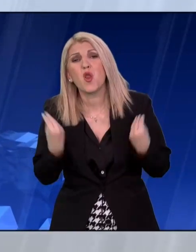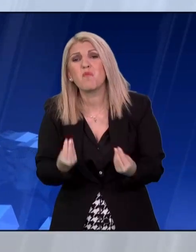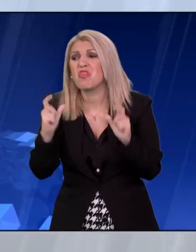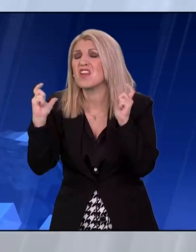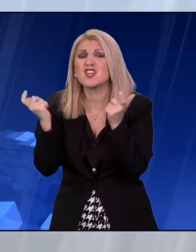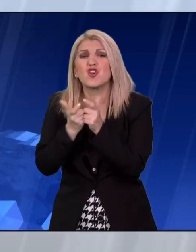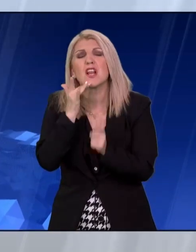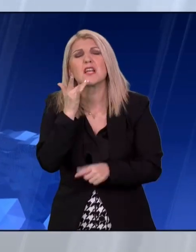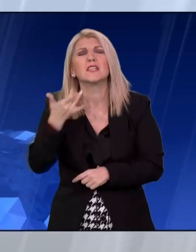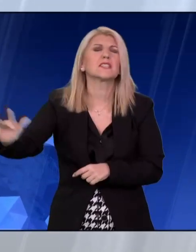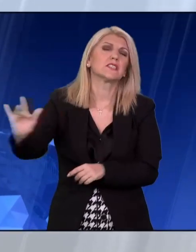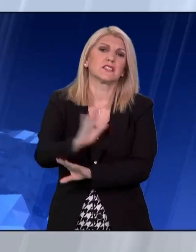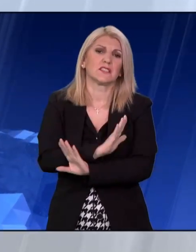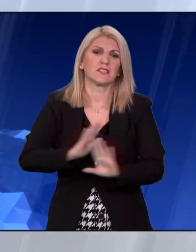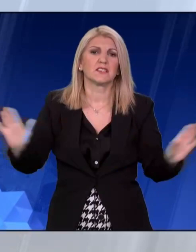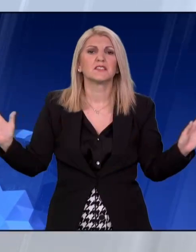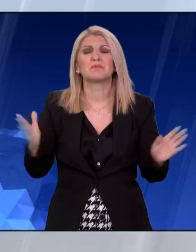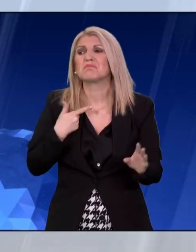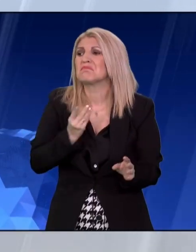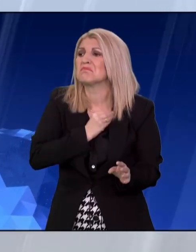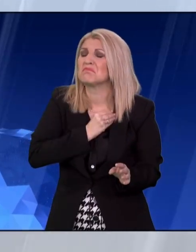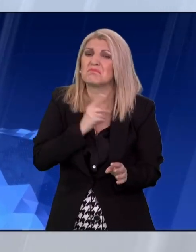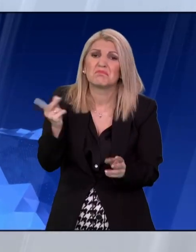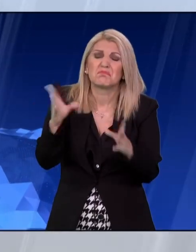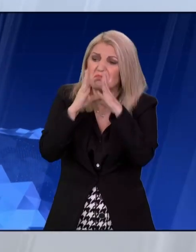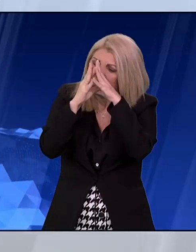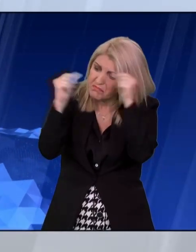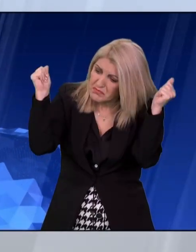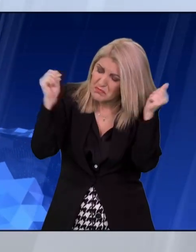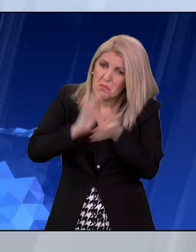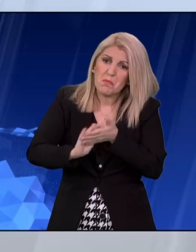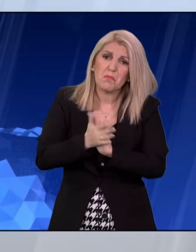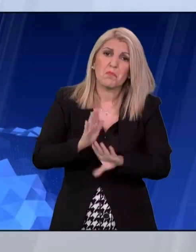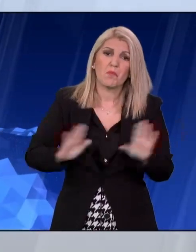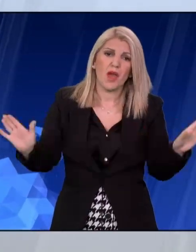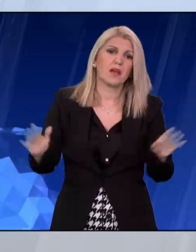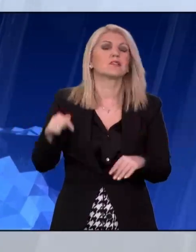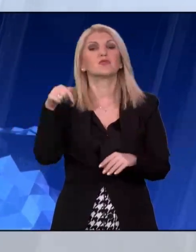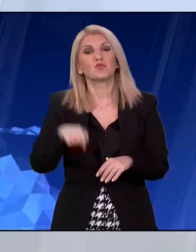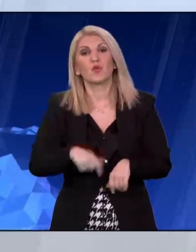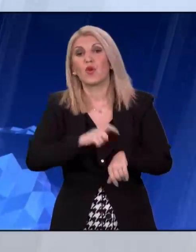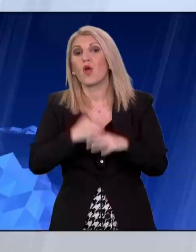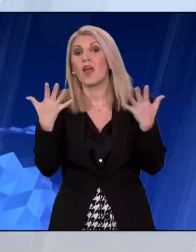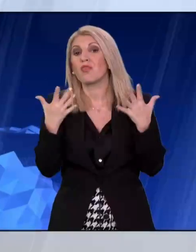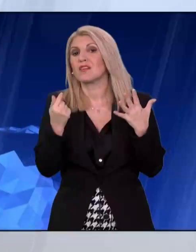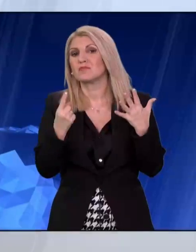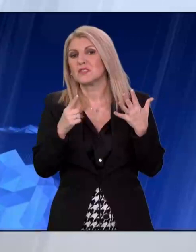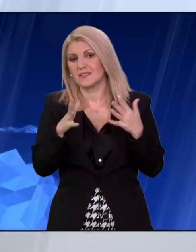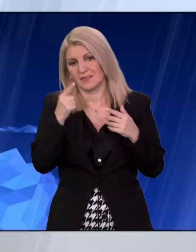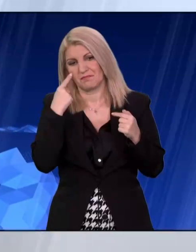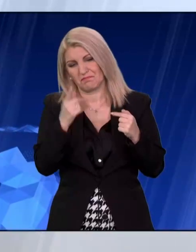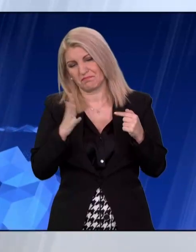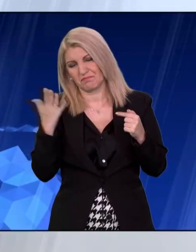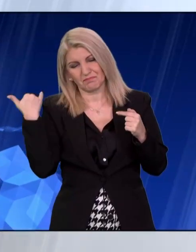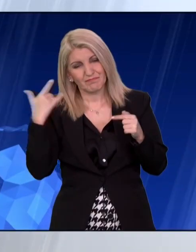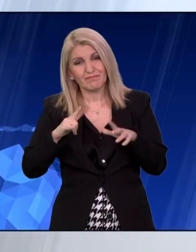παιδί αυτό το αεροσκάφος με τον επισμηναγός ε στις 10:31 μαζί με άλλα δύο αεροσκάφη του ίδιου τύπου για